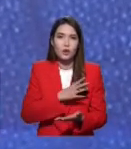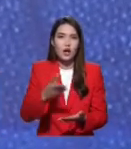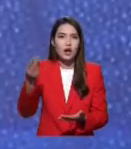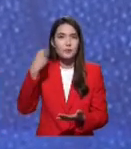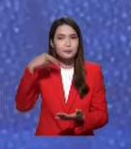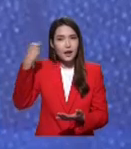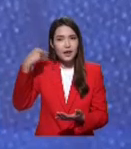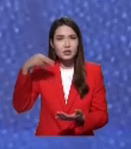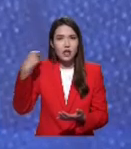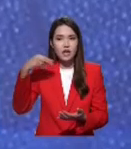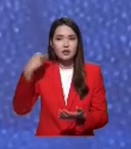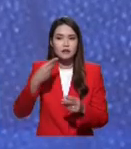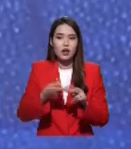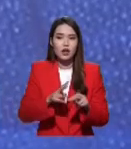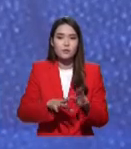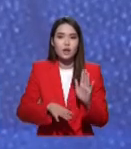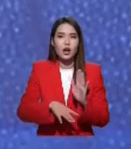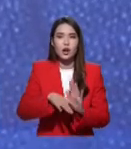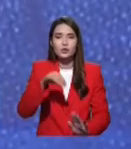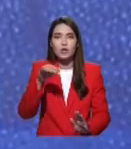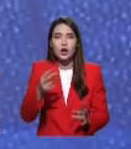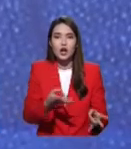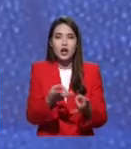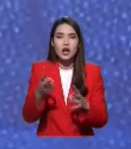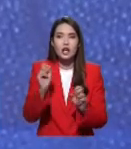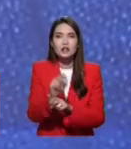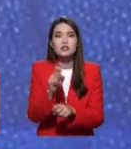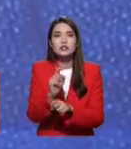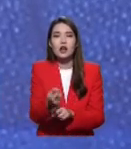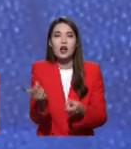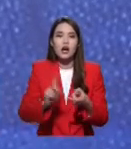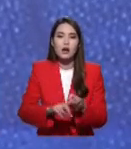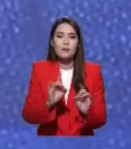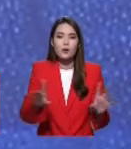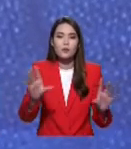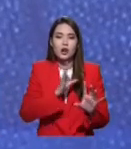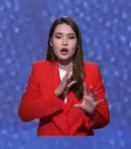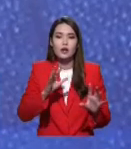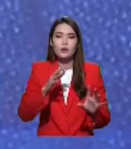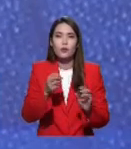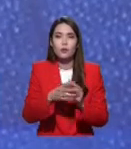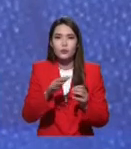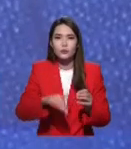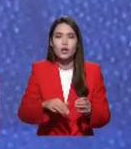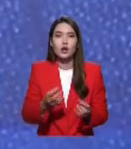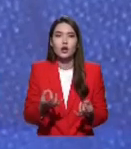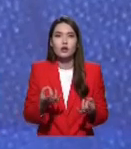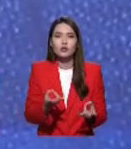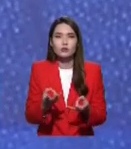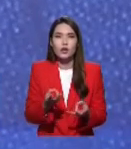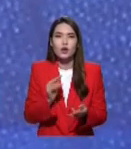Президенттің 10 мың тұрғынға 100 жаңа жұмыс орны құру тапсырмасы аясында 17-те 4 мың тұрақты жұмыс орны